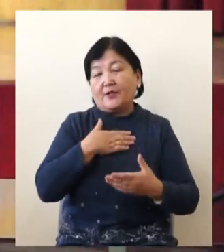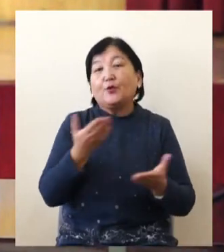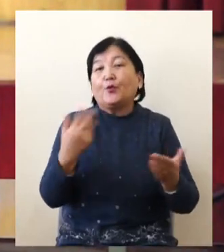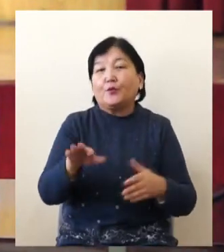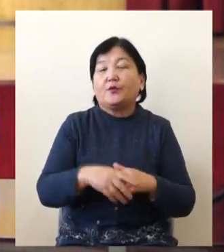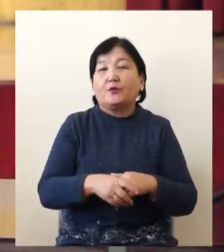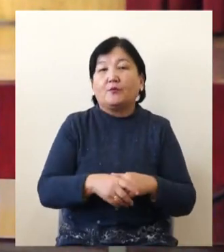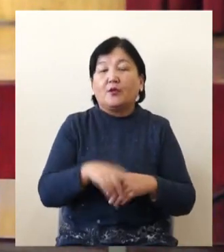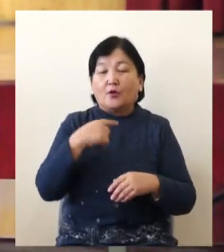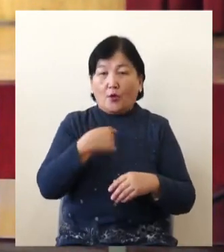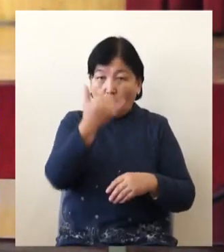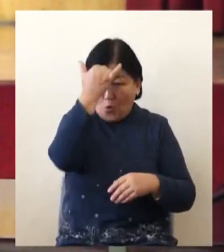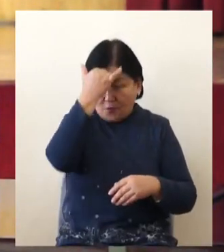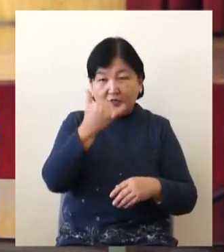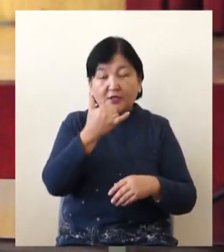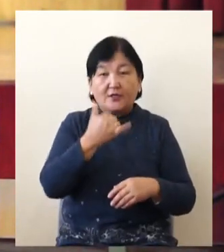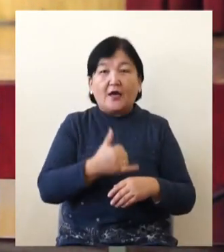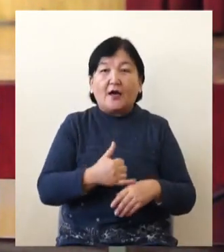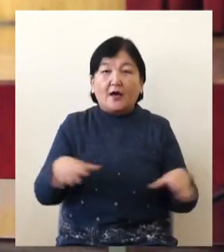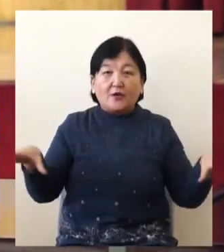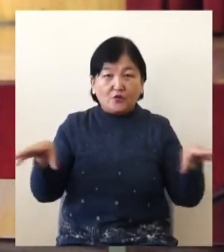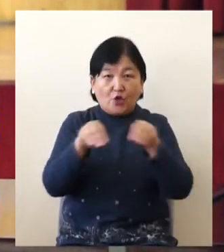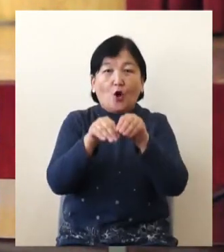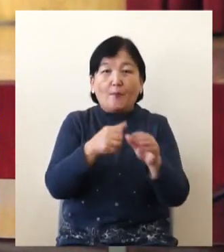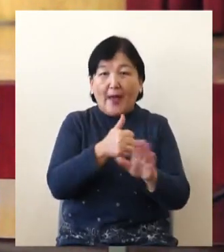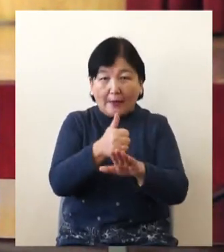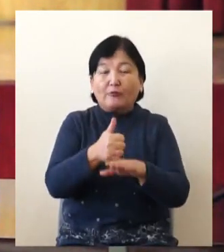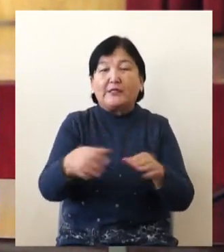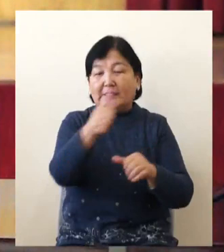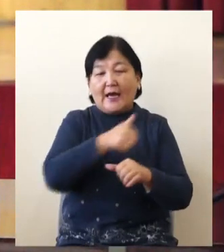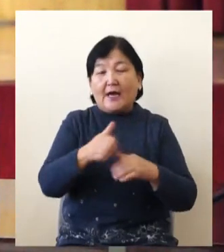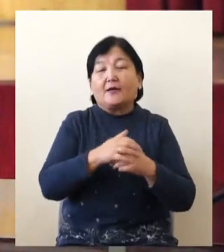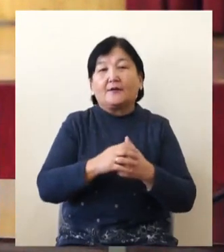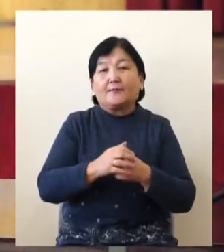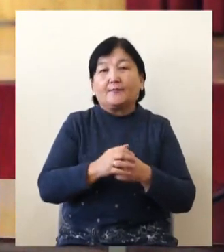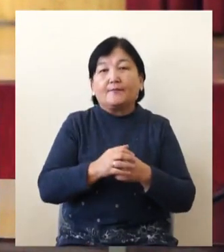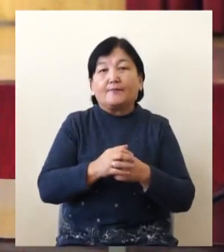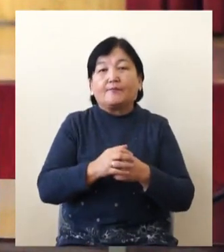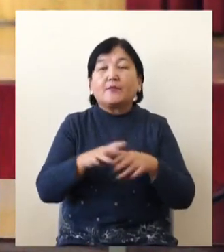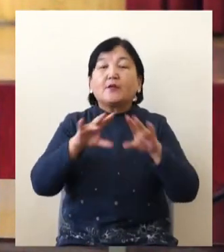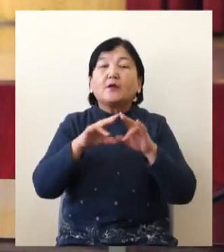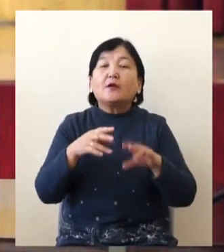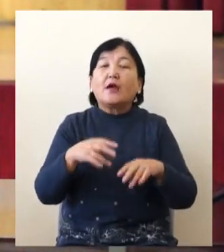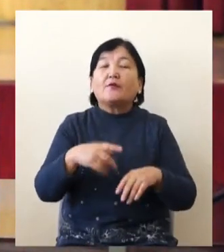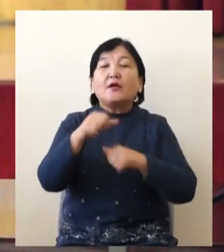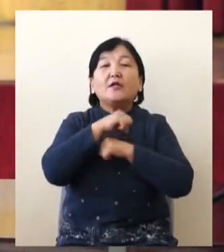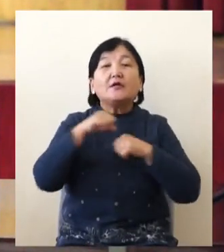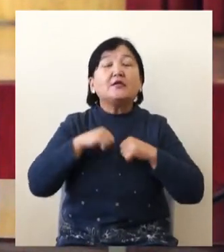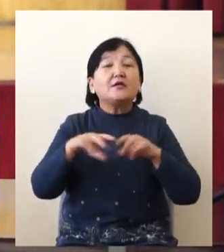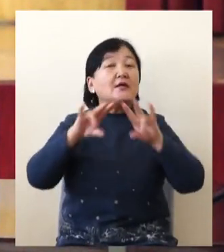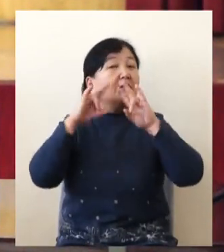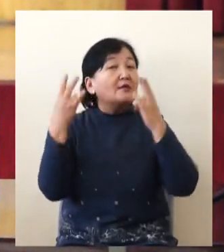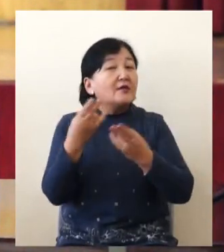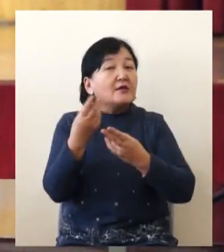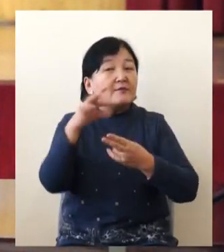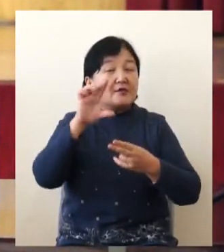Энд бид ухамсартайгаар, зохион байгуулалттайгаар энэ ингэж оролцохын тулд иргэний нийгэм гэдэг тэр байгууллага.